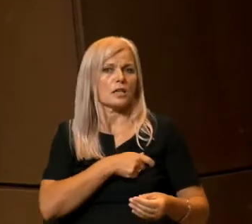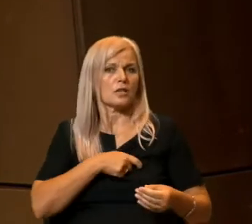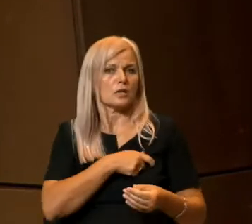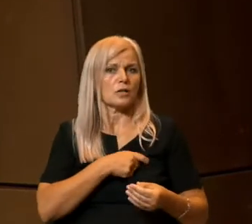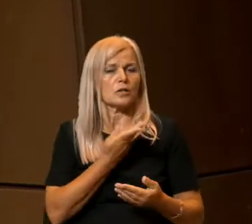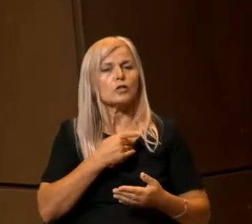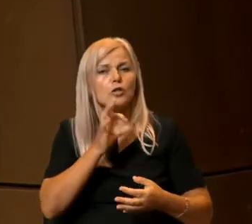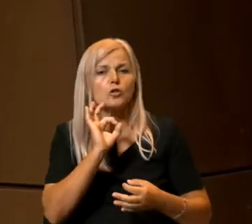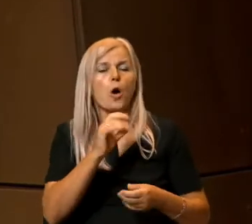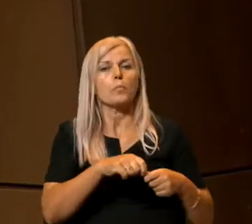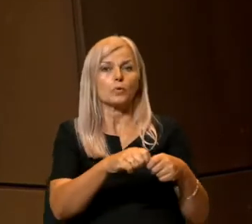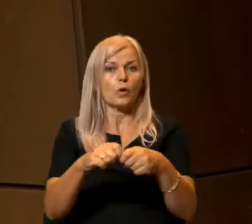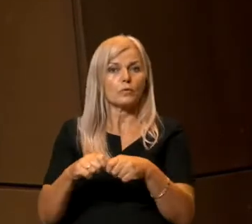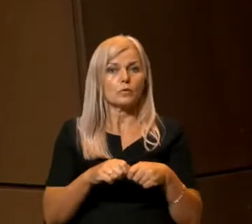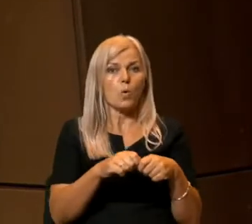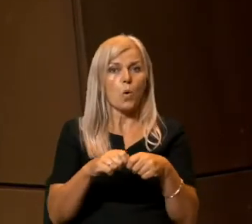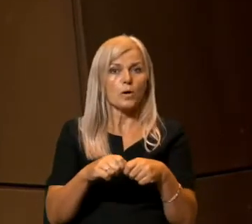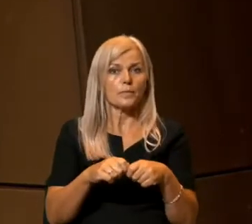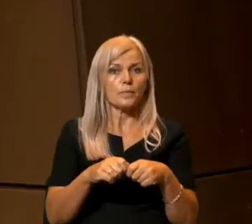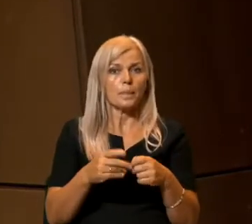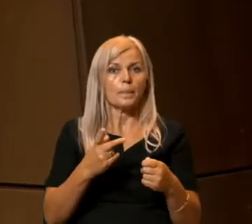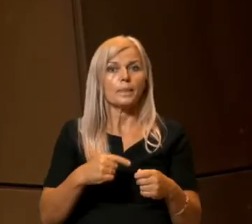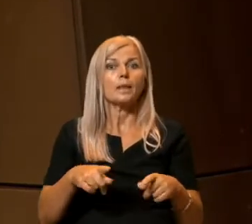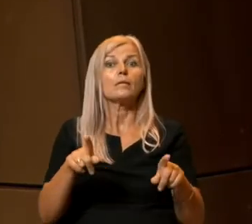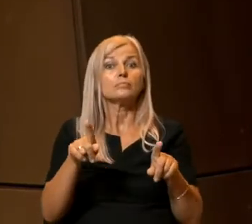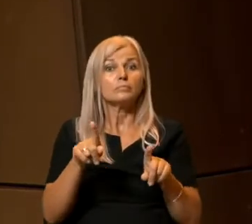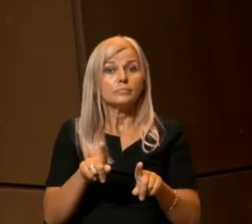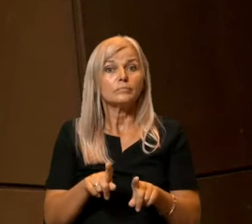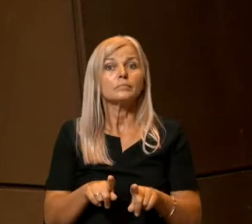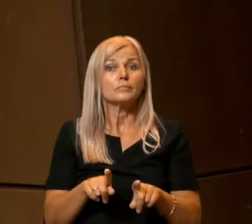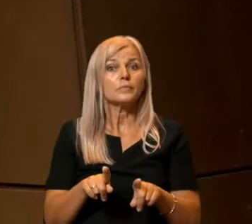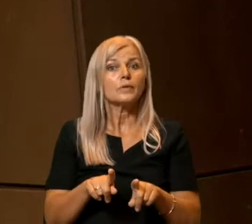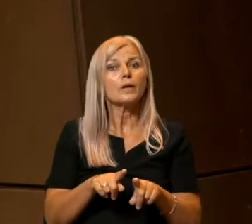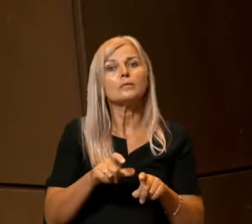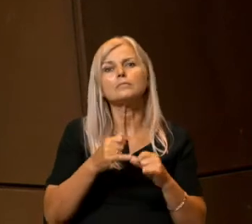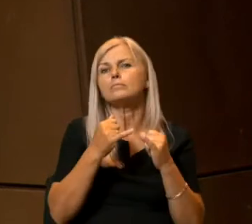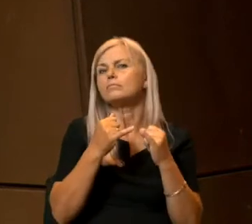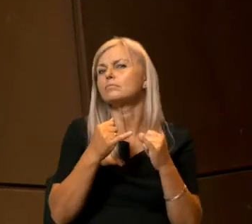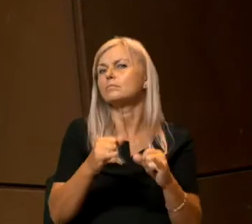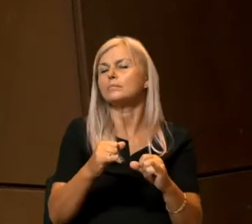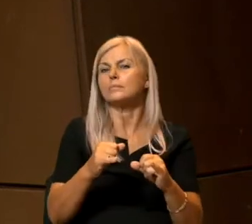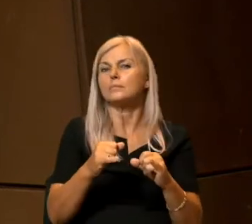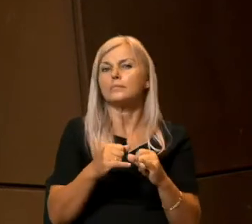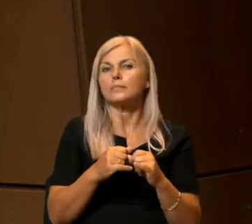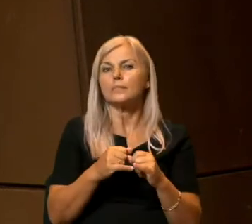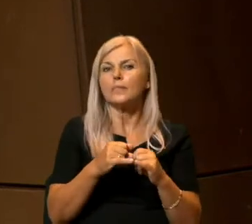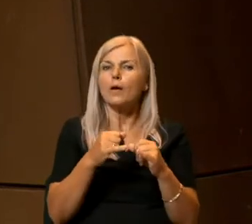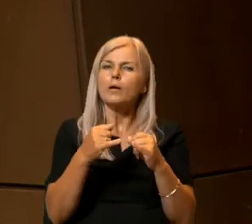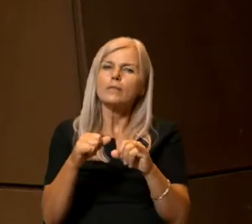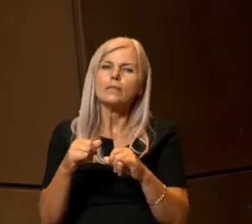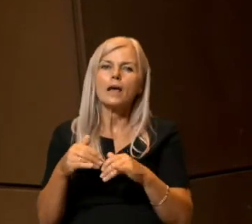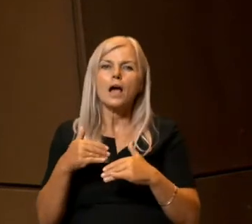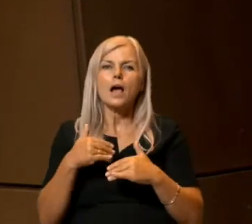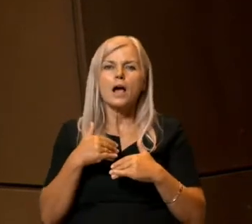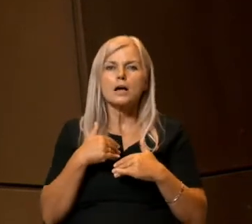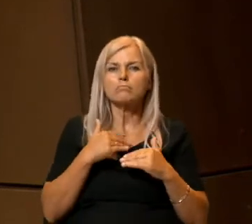dobre wspólne, to innymi słowy, to